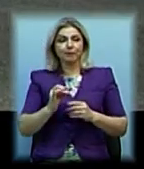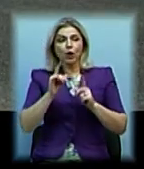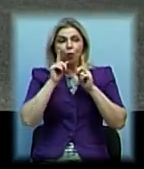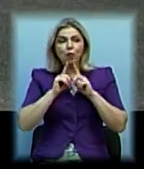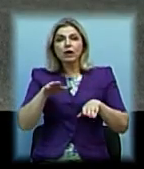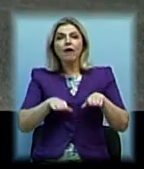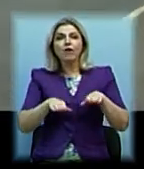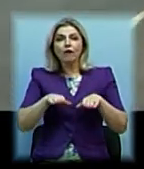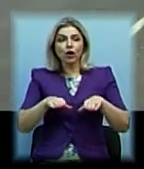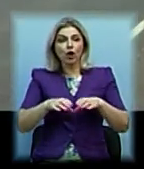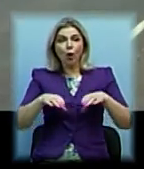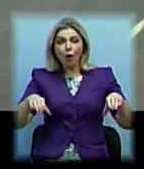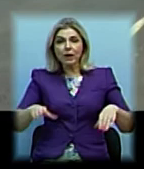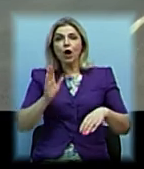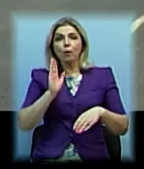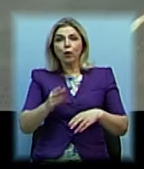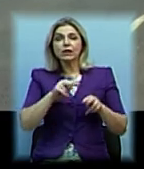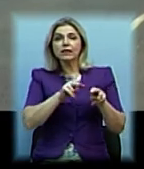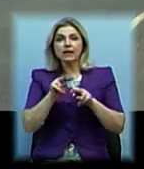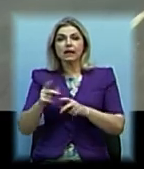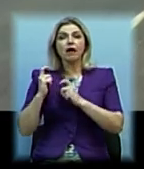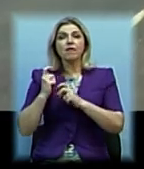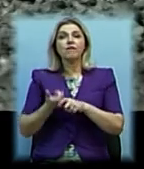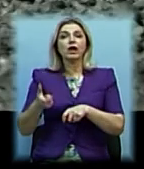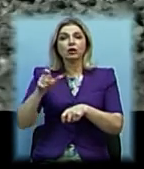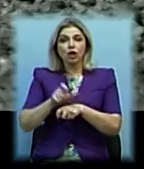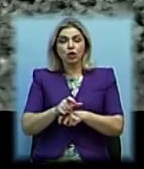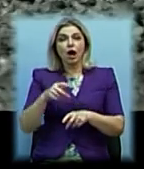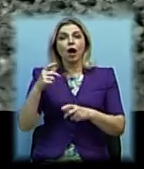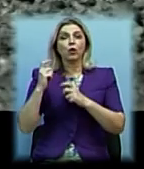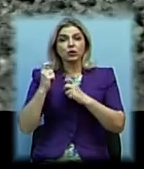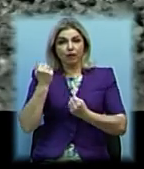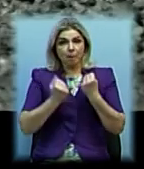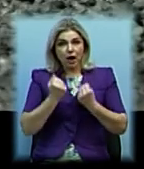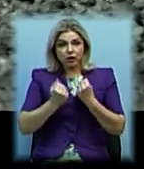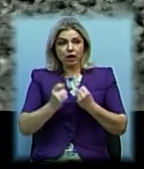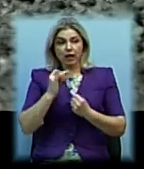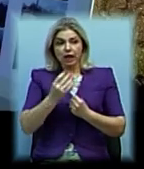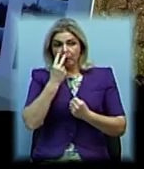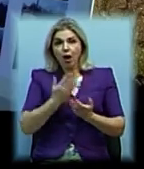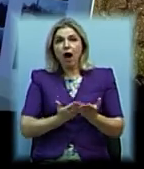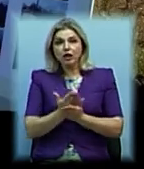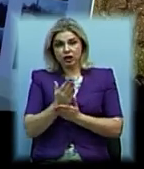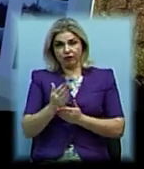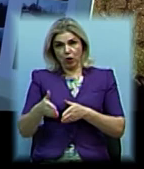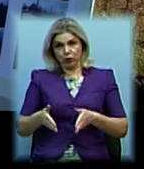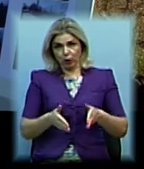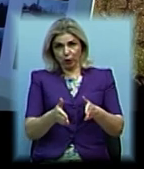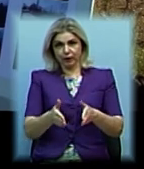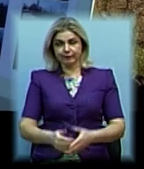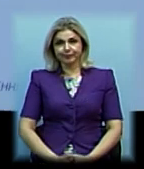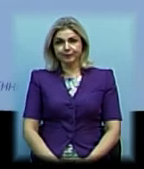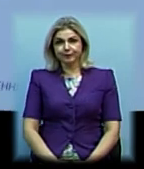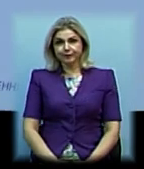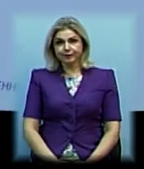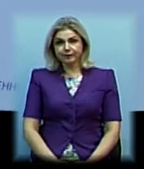габаритно-вагові комплекси відстежуватимуть перевантажені вантажівки. На черзі перевірка якості дорожнього покриття. Олександр Гордієнко, Андрій